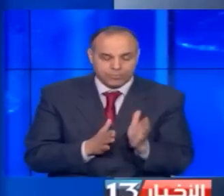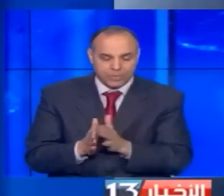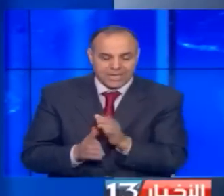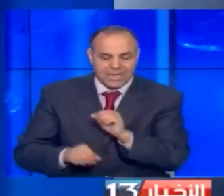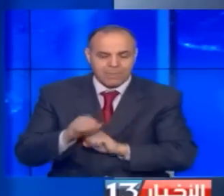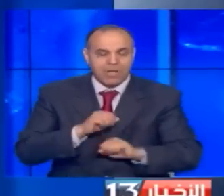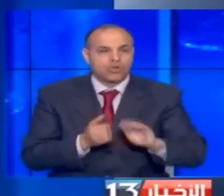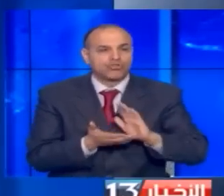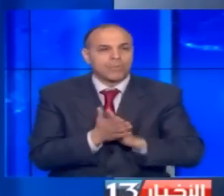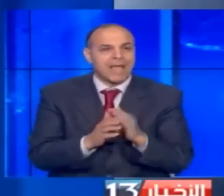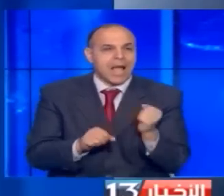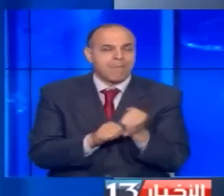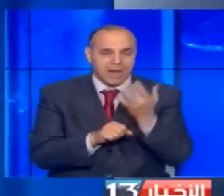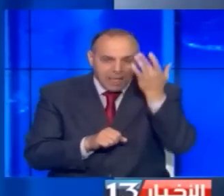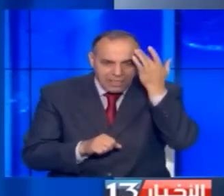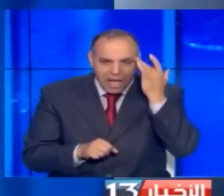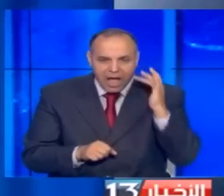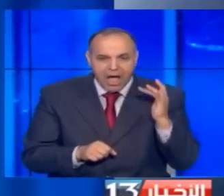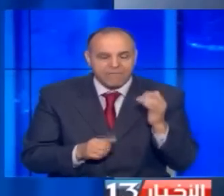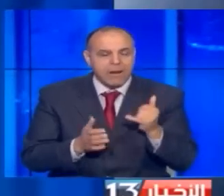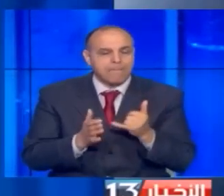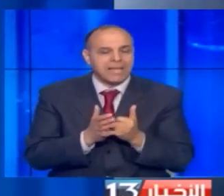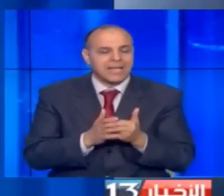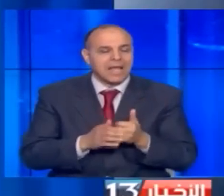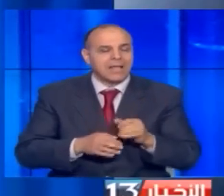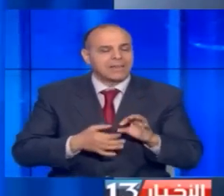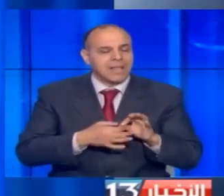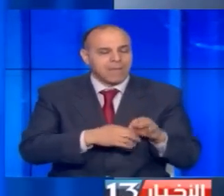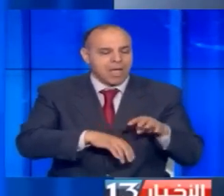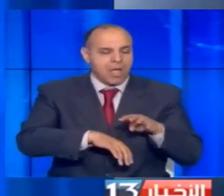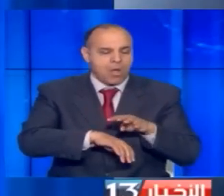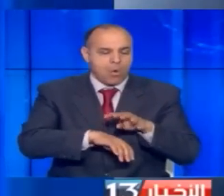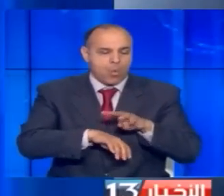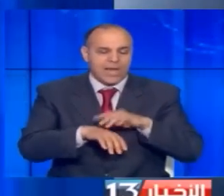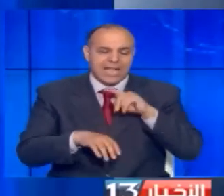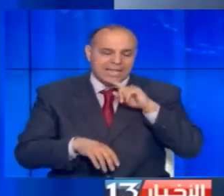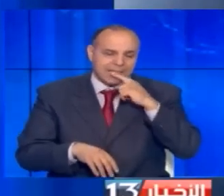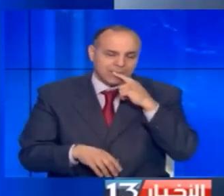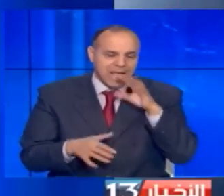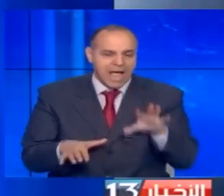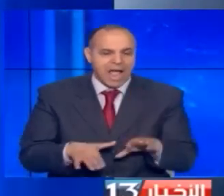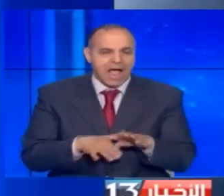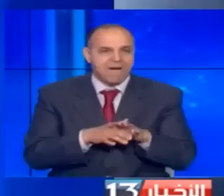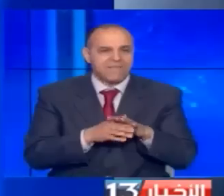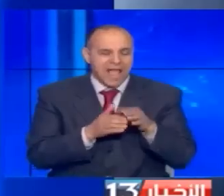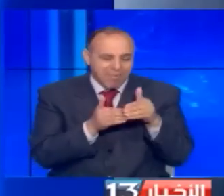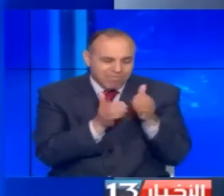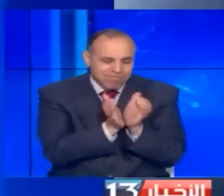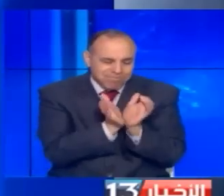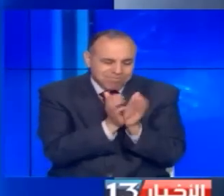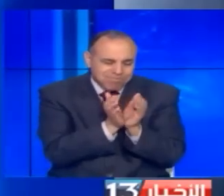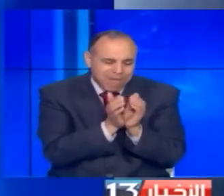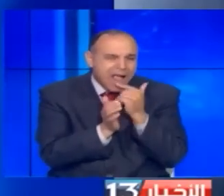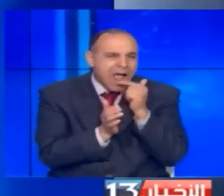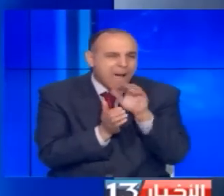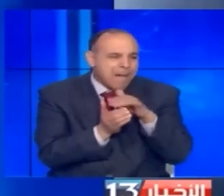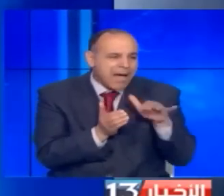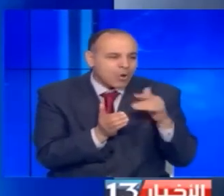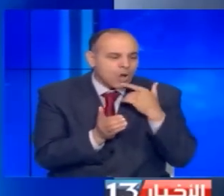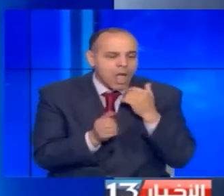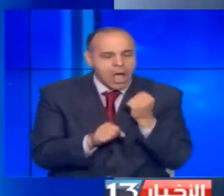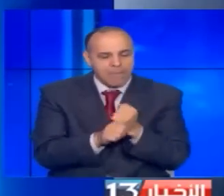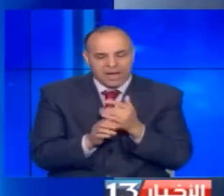نظمت جمعية العمل الثقافي بالزارات من ولاية جابس الدورة 18 لمهرجان المحار البحري، وقد تخلل العمل